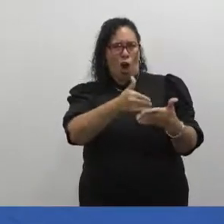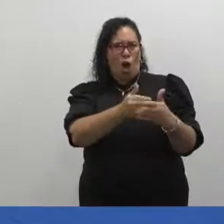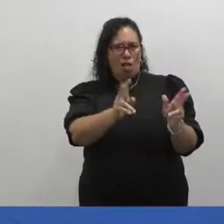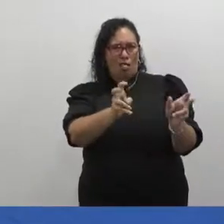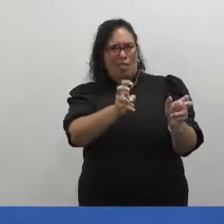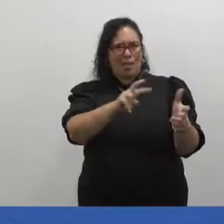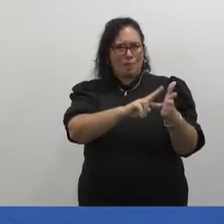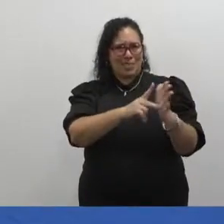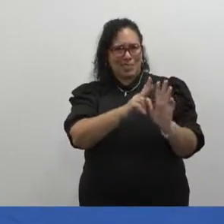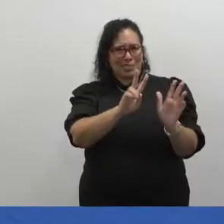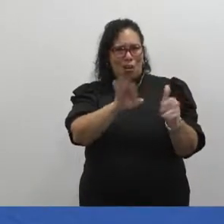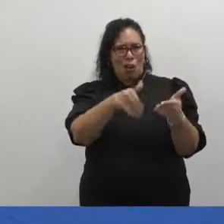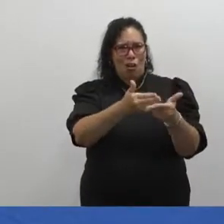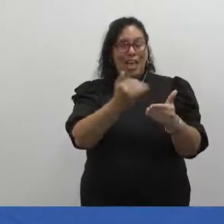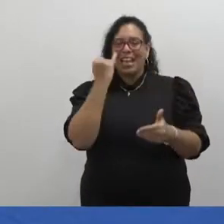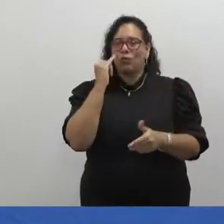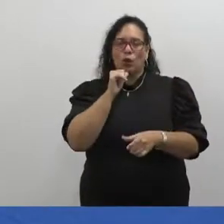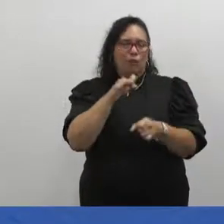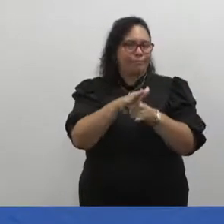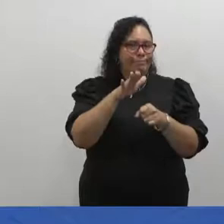ta dương nâng ai